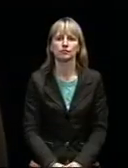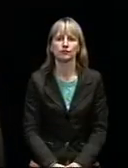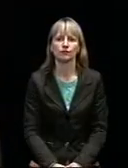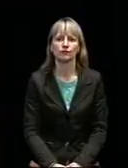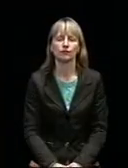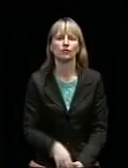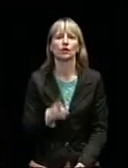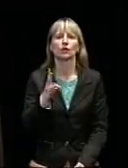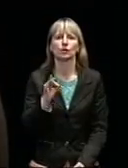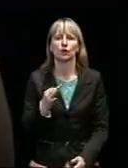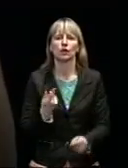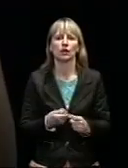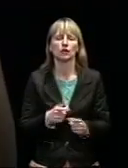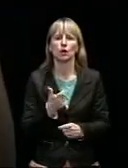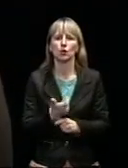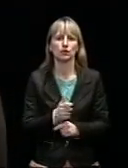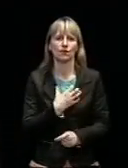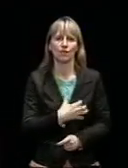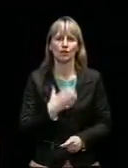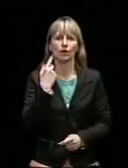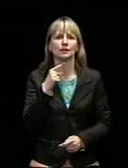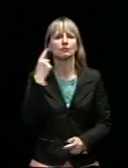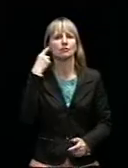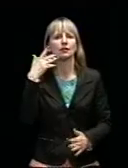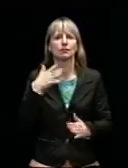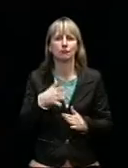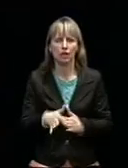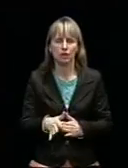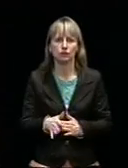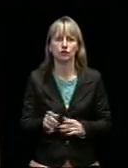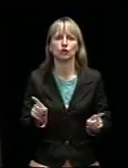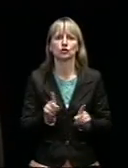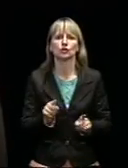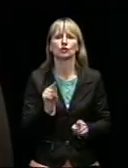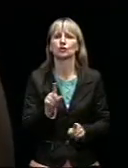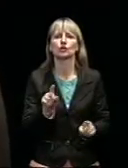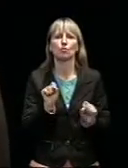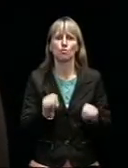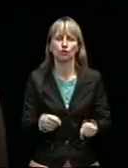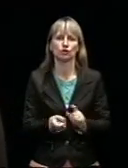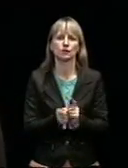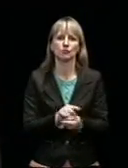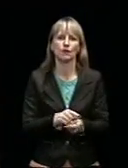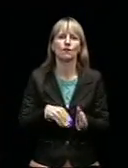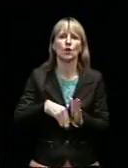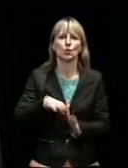но это очень важно, когда ты понимаешь, что вот ты что-то можешь изменить в лучшую сторону.